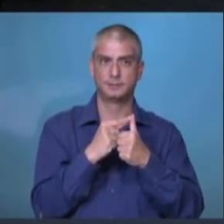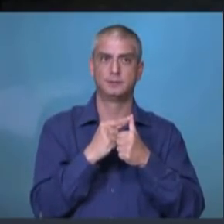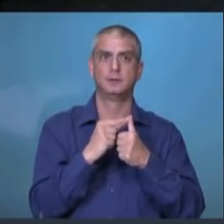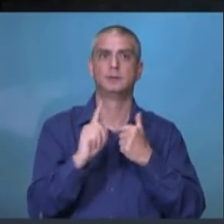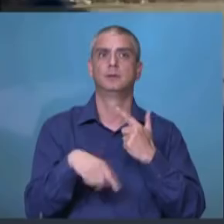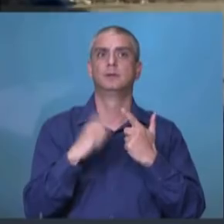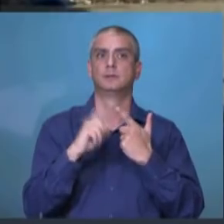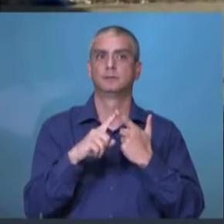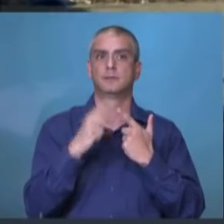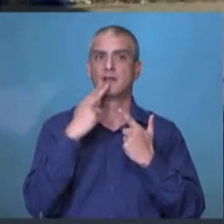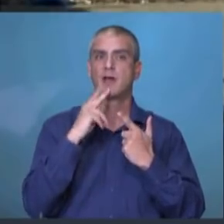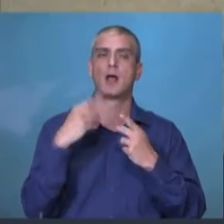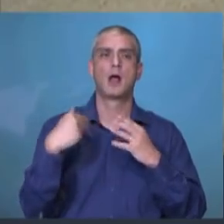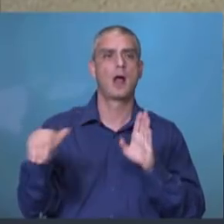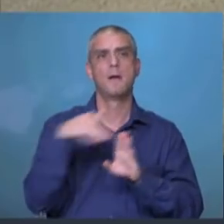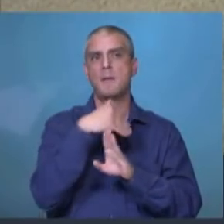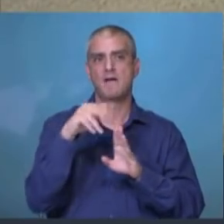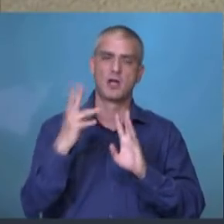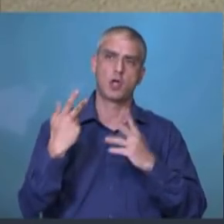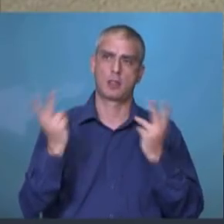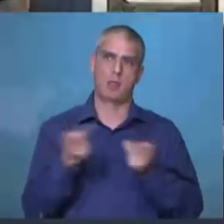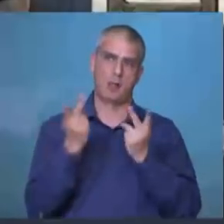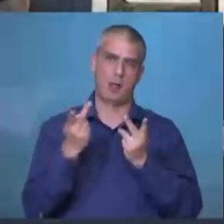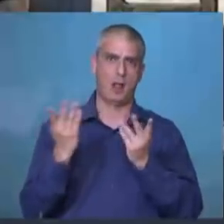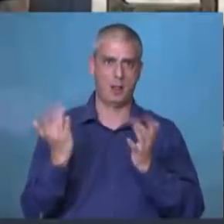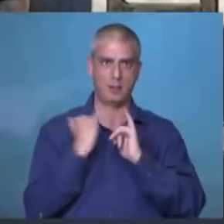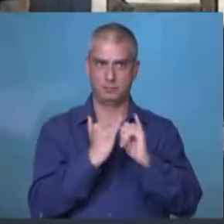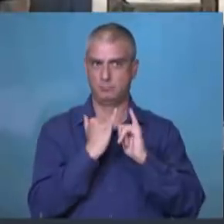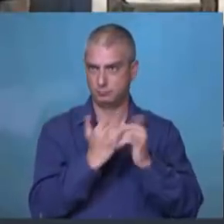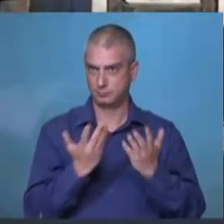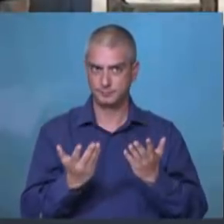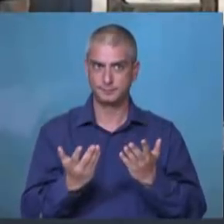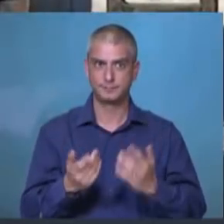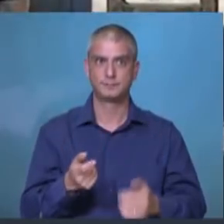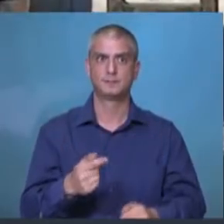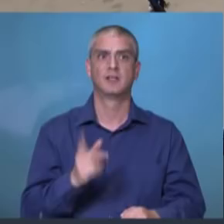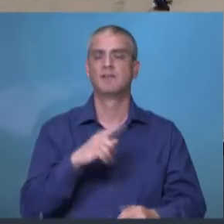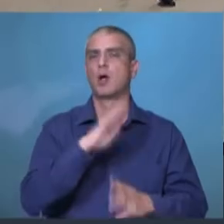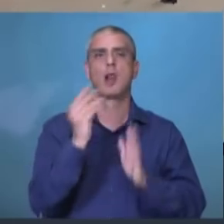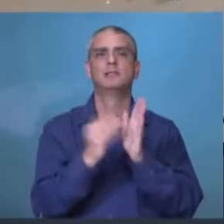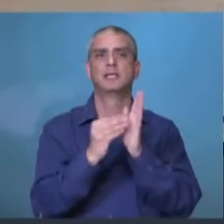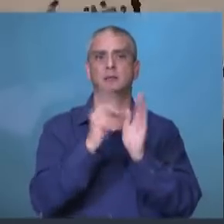ايضا تلتزم بتقديم التسهيلات في المعابر وحاجات السكان